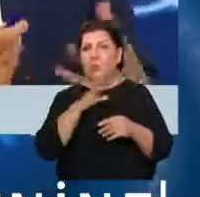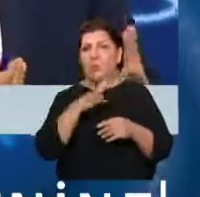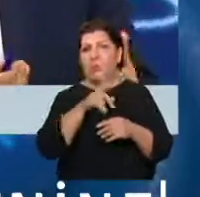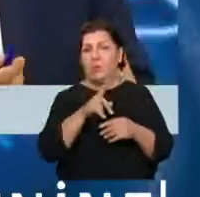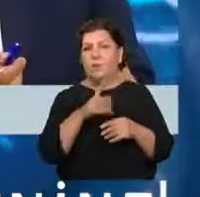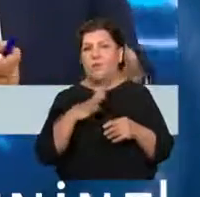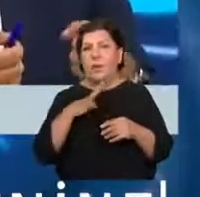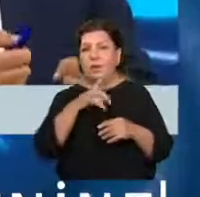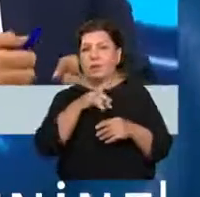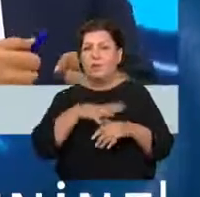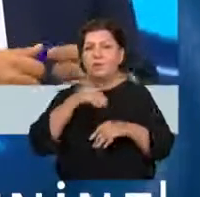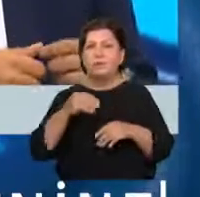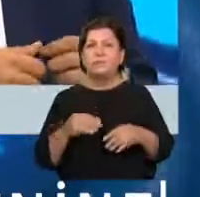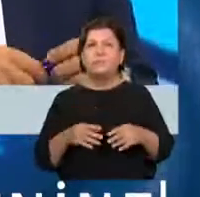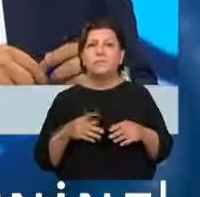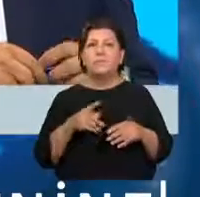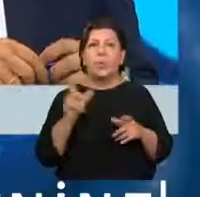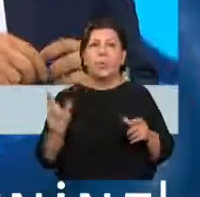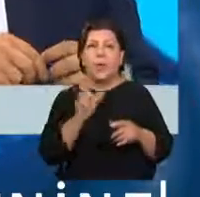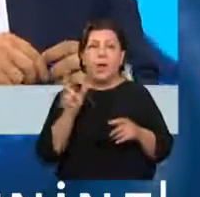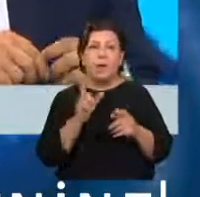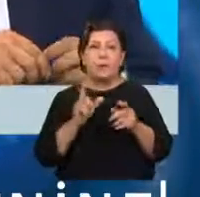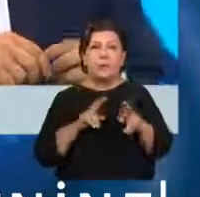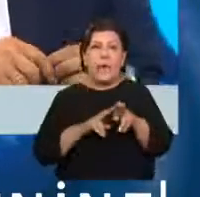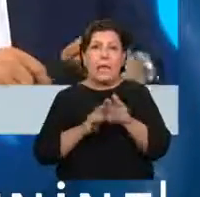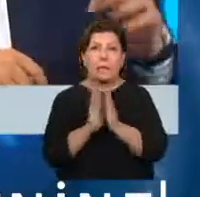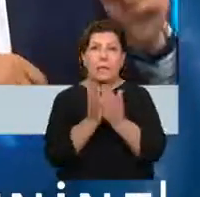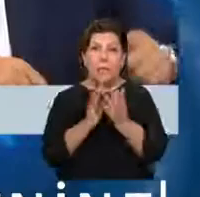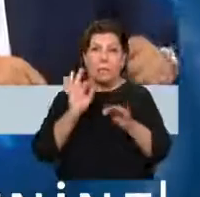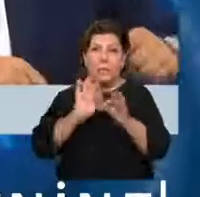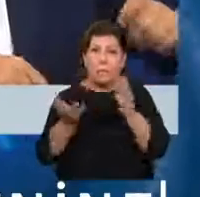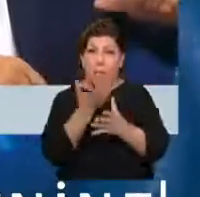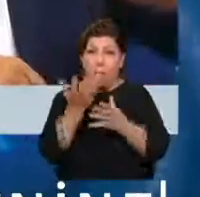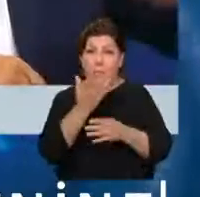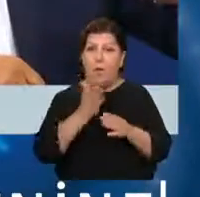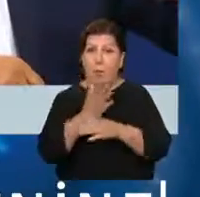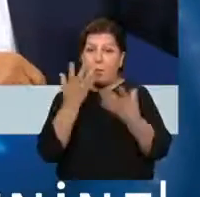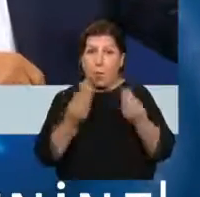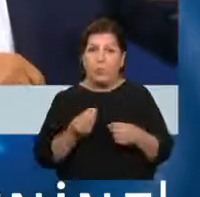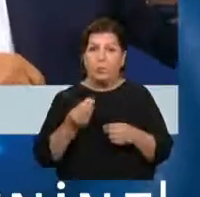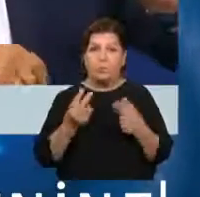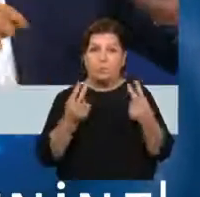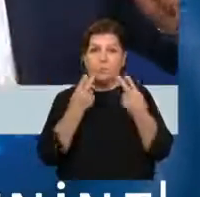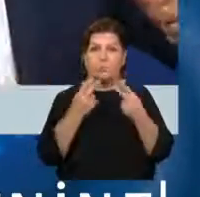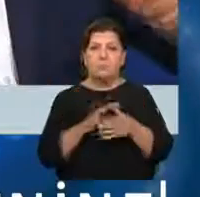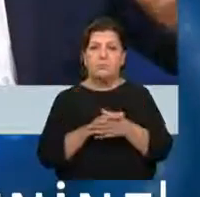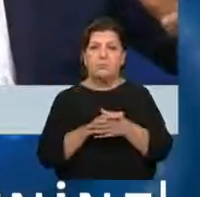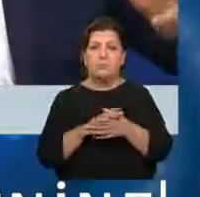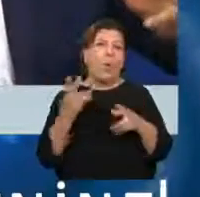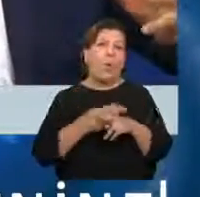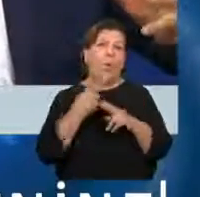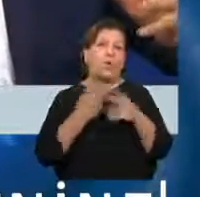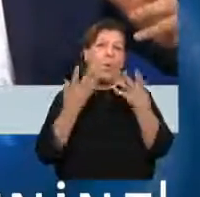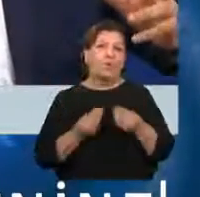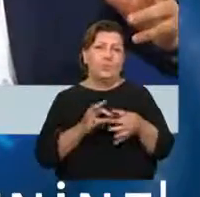söz konusu yani Özellikle kur'an-ı Kerim yakma hadisesinde emin olun yani Örnek